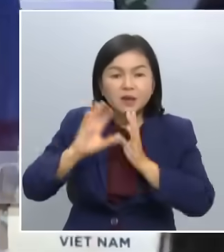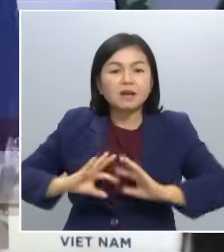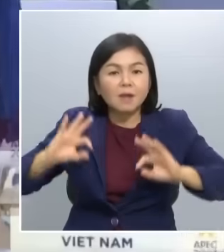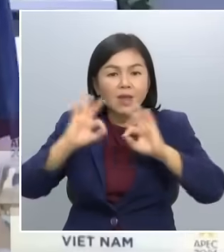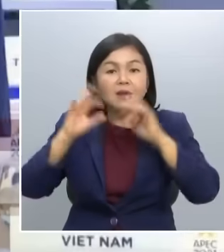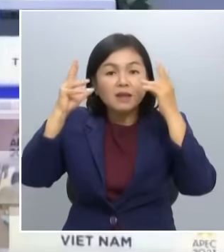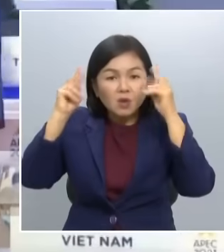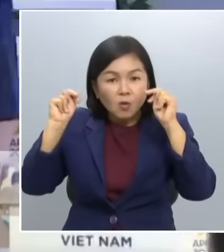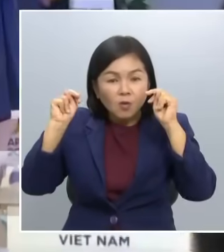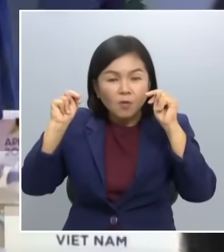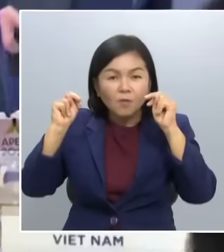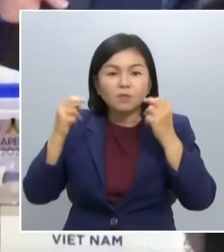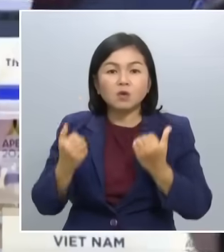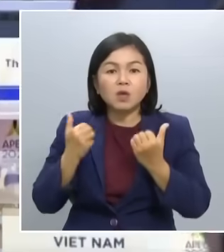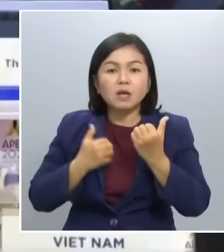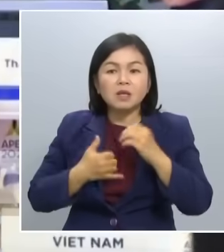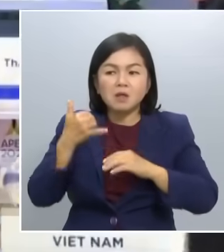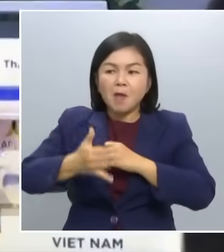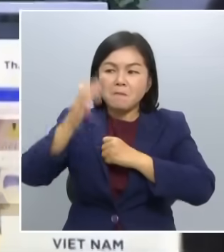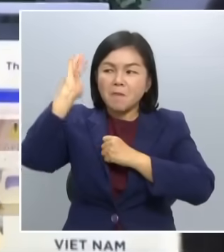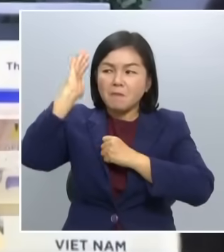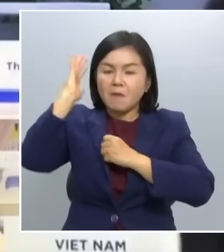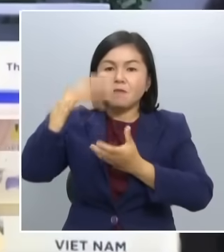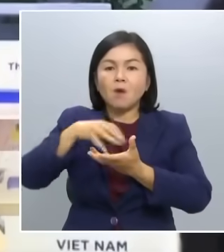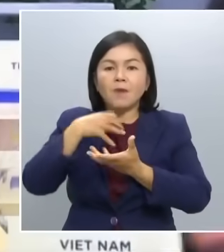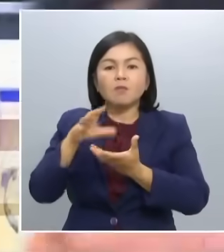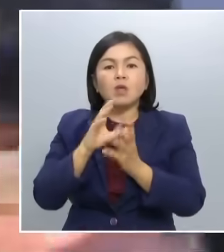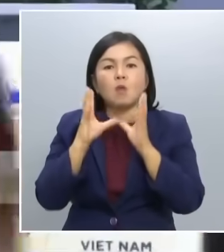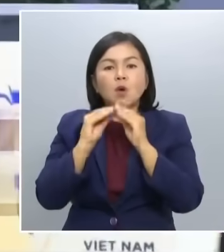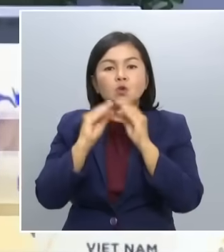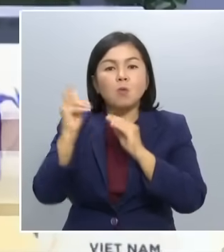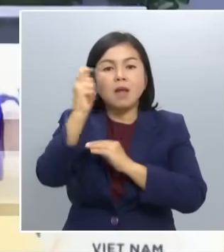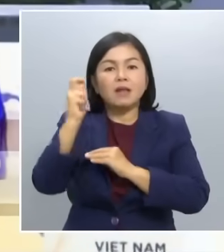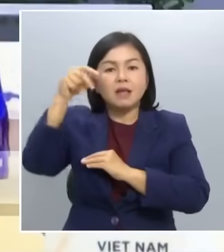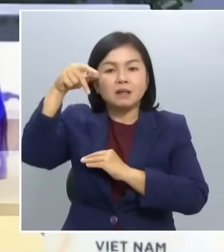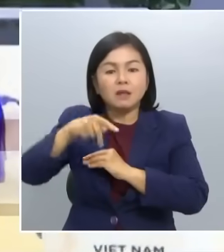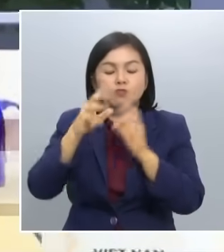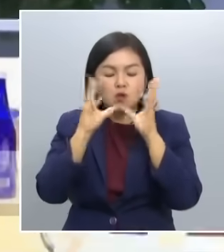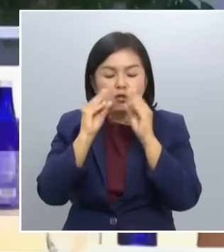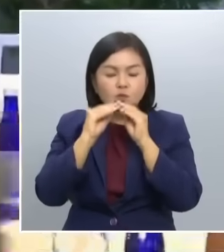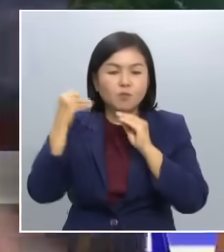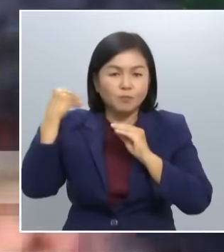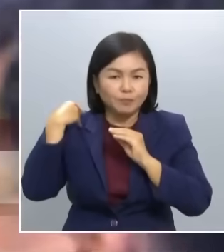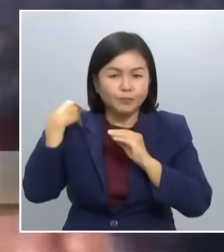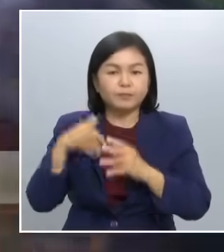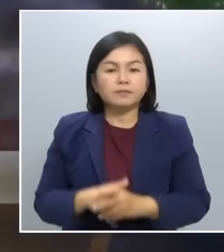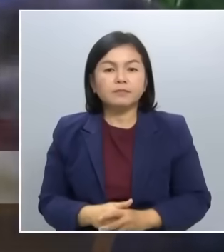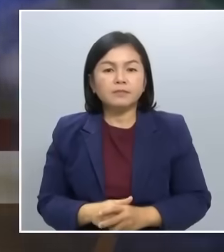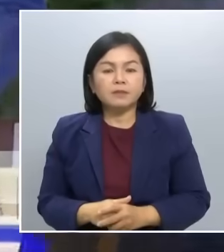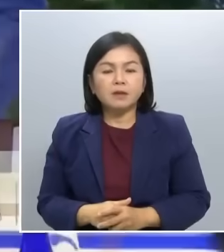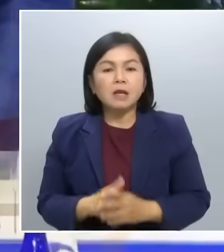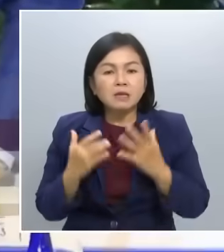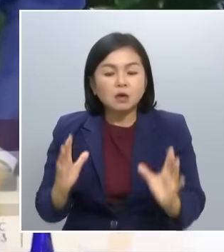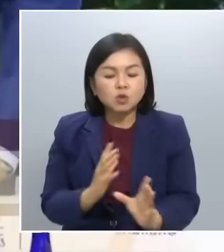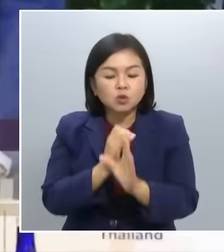รีขึ้นเวทีเอเปกอย่างที่บอกไปเนี่ยนะครับท่านผู้ชมฮะขณะเดียวกันถ้าจะสรุป